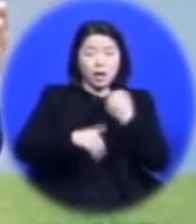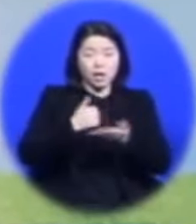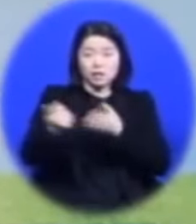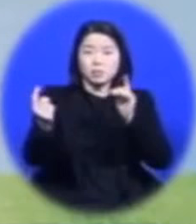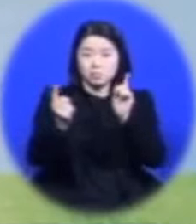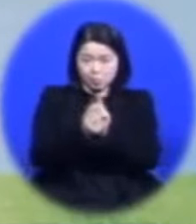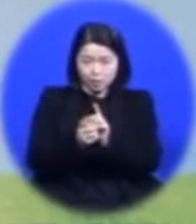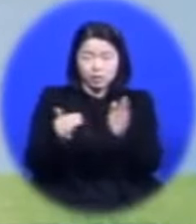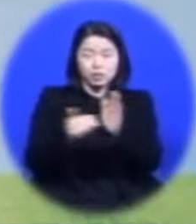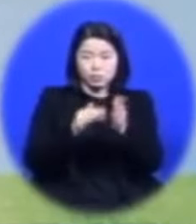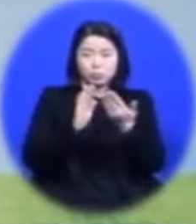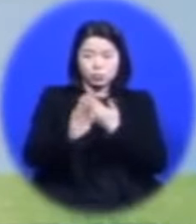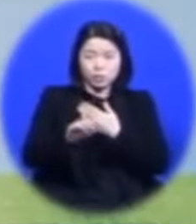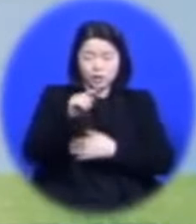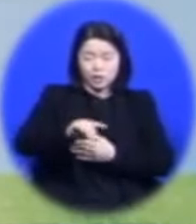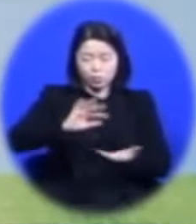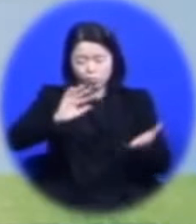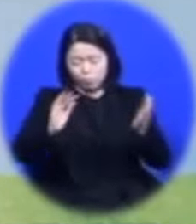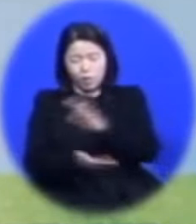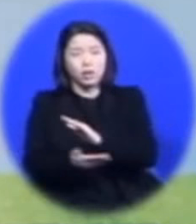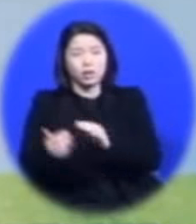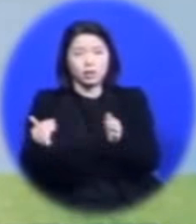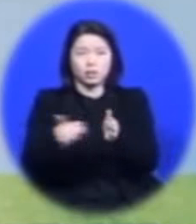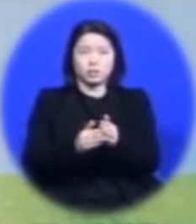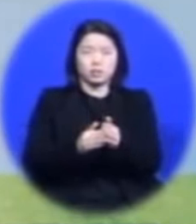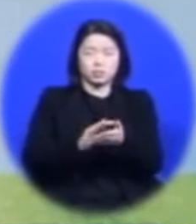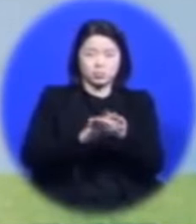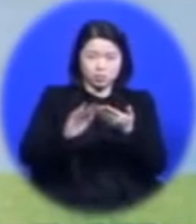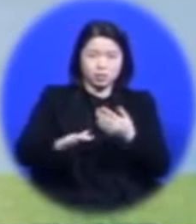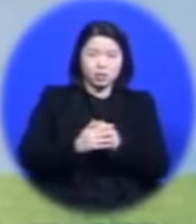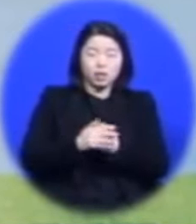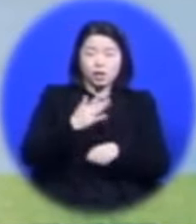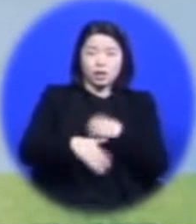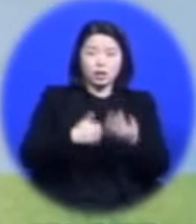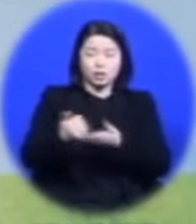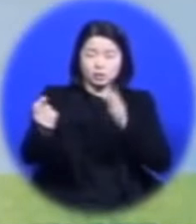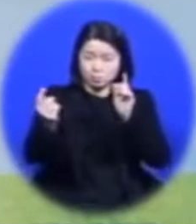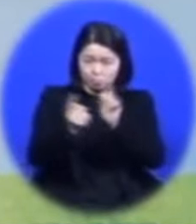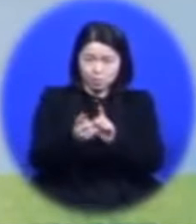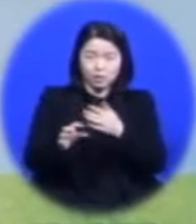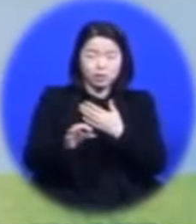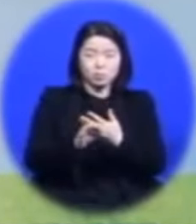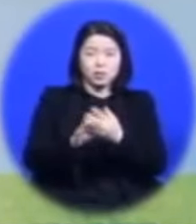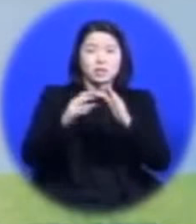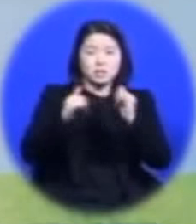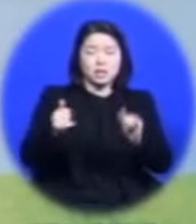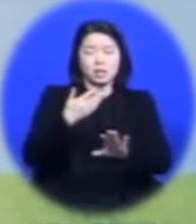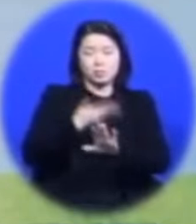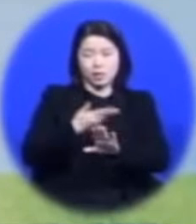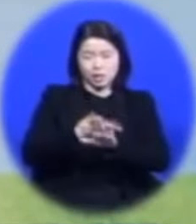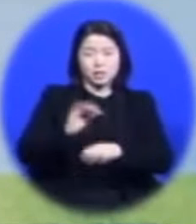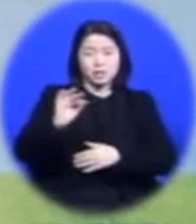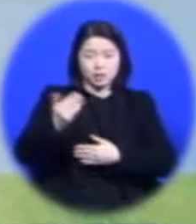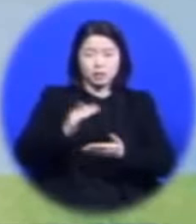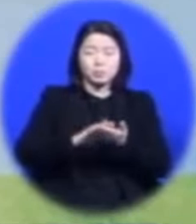나면 이게 확 뒤집어져 버립니다 하나님을 만나면 사람이 달라져